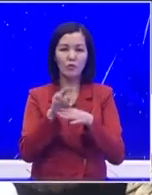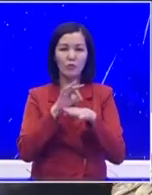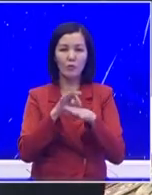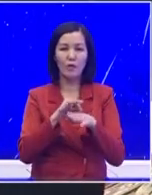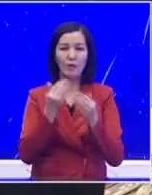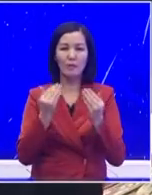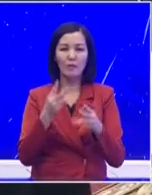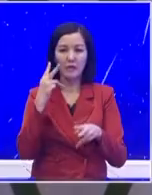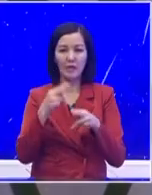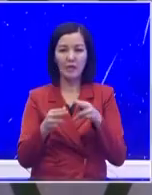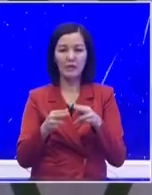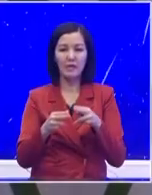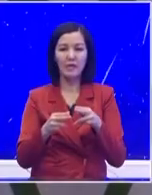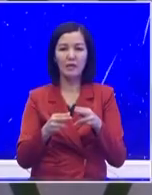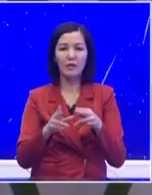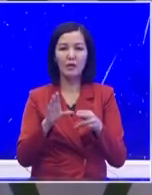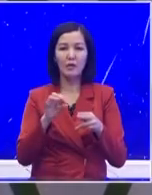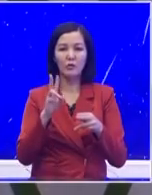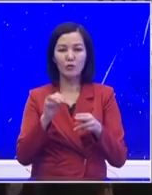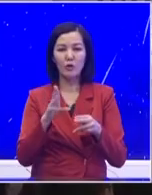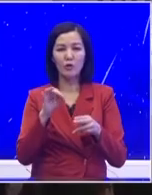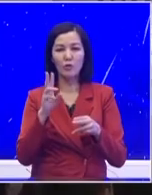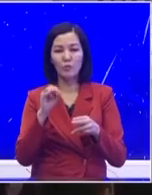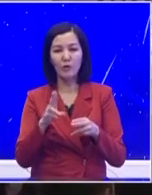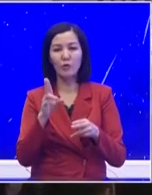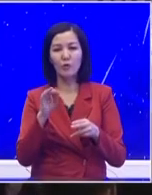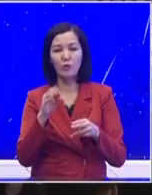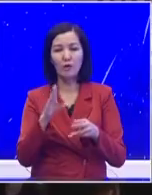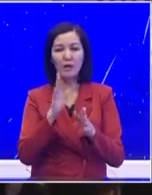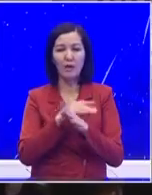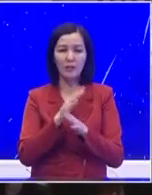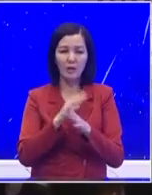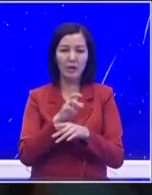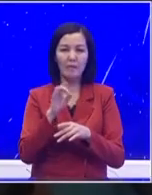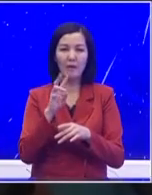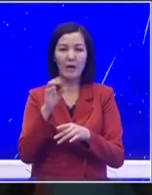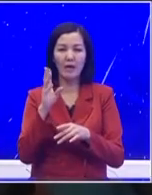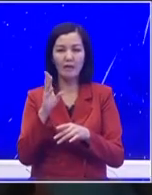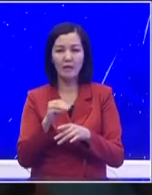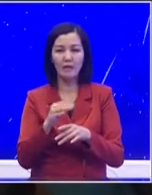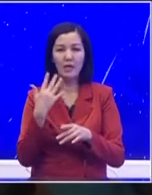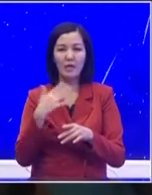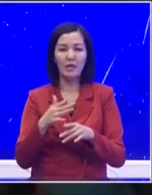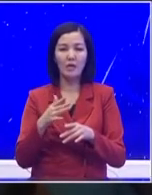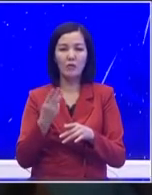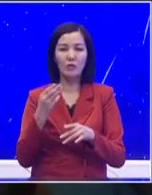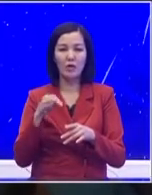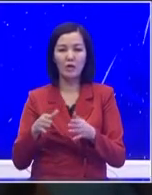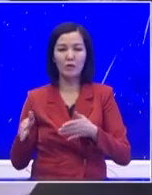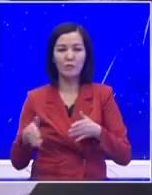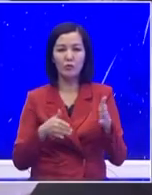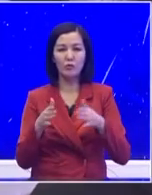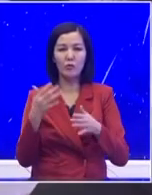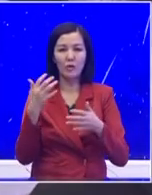биыл аяқталмақ. Қаншенгел, Сұңқар, Топар, Құйған және Қапшағай, Бақанас, Қаройды құрайтын 50 шақырымнан аса жол